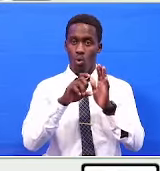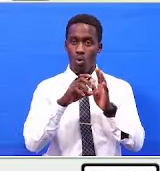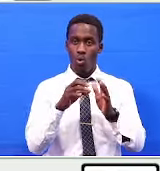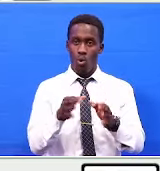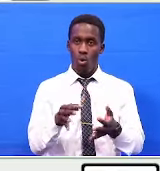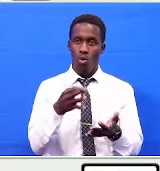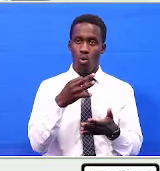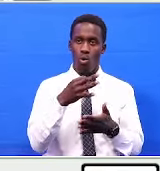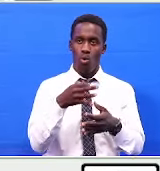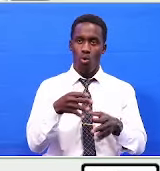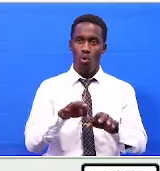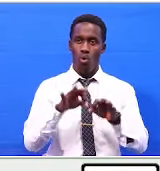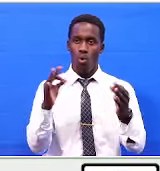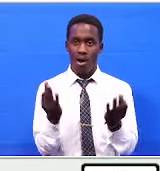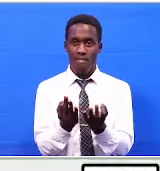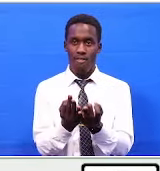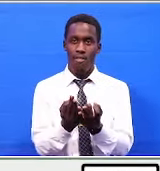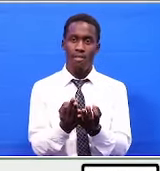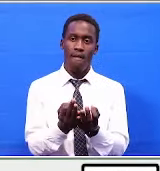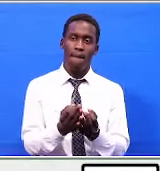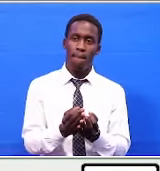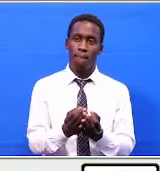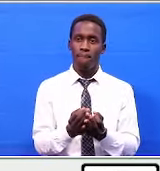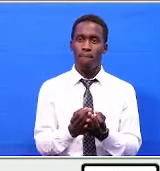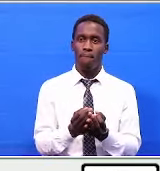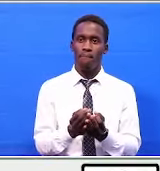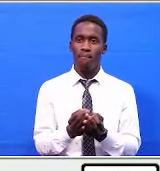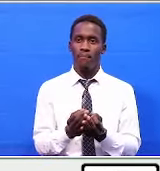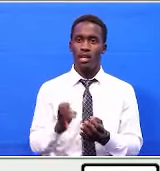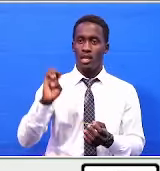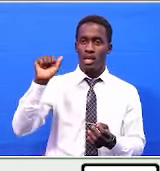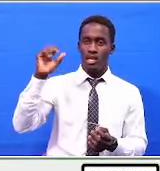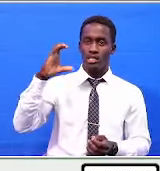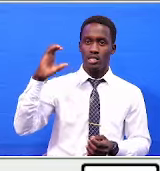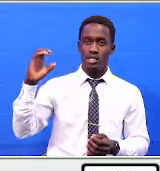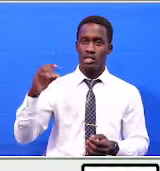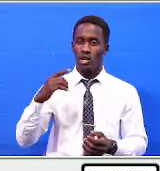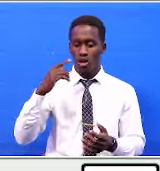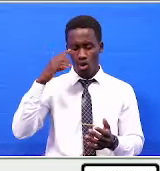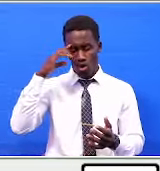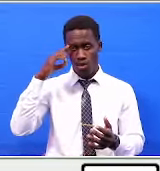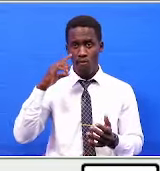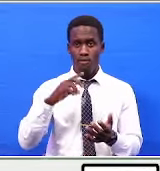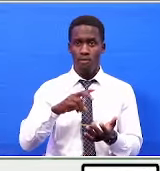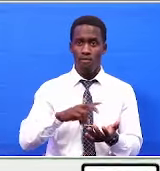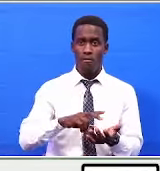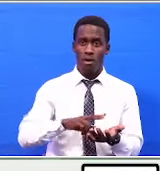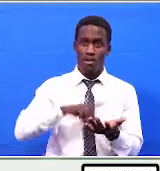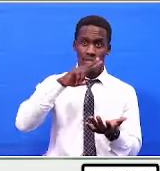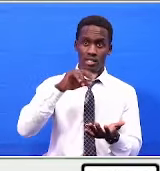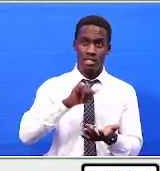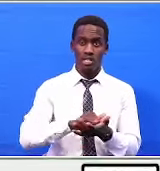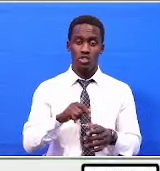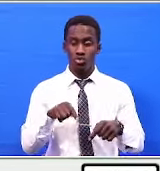wanane kwa madai ya unyakuzi wa ardhi na ulaghai. Ethics and Anti-Corruption Commission confirms that today